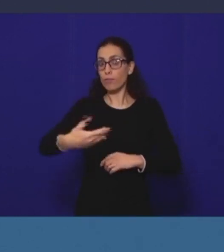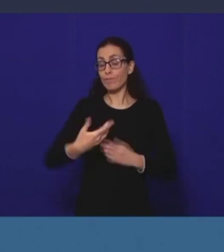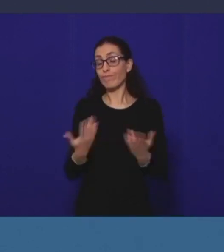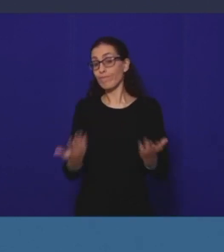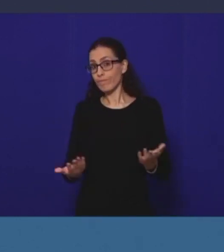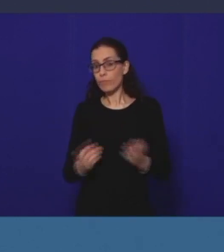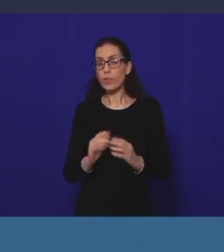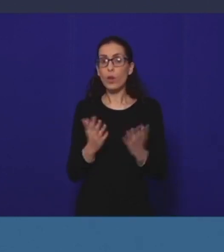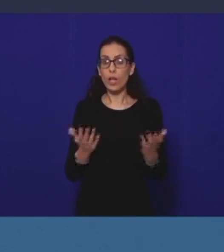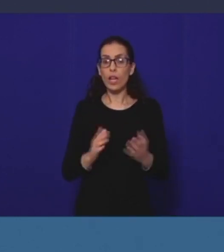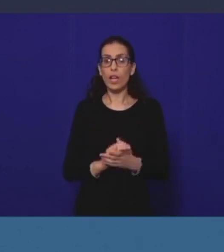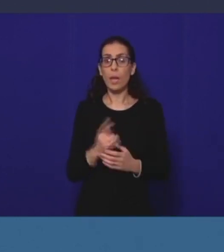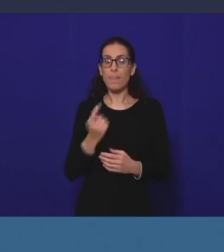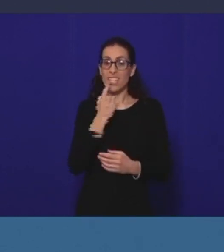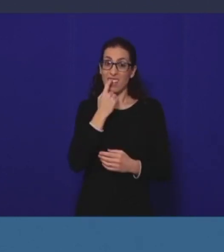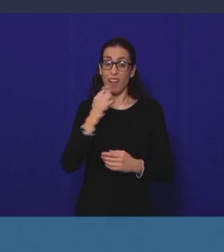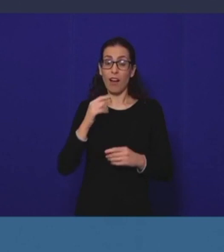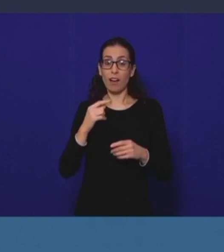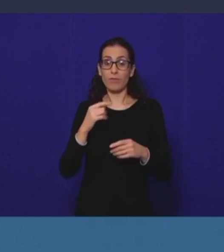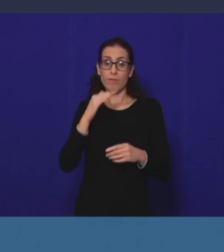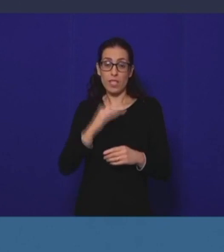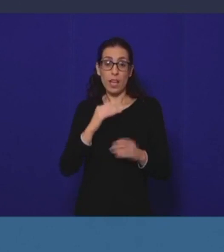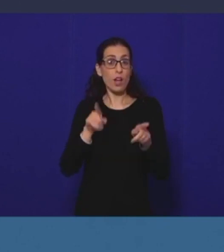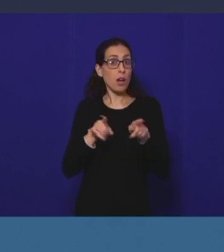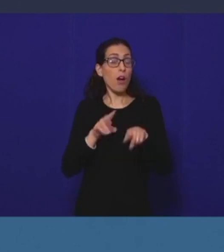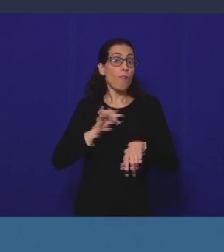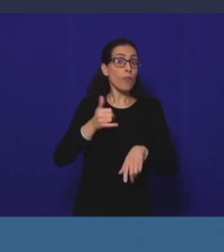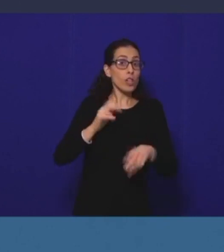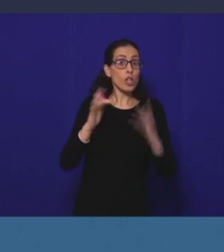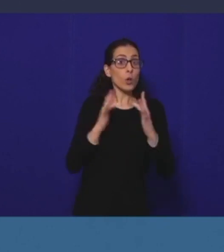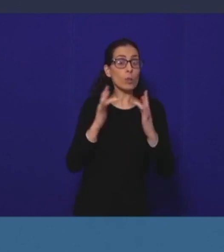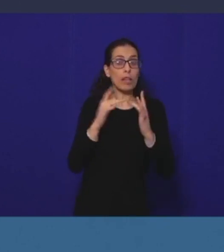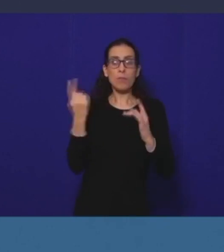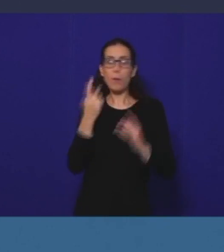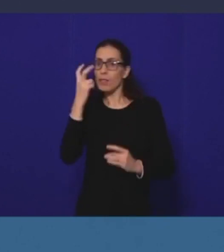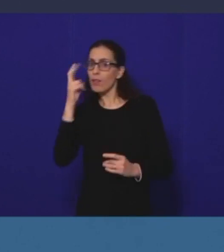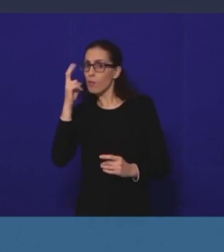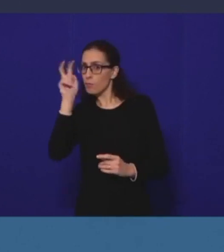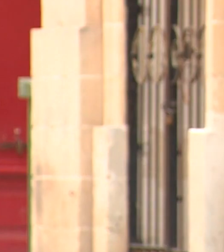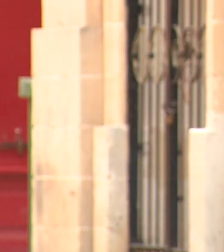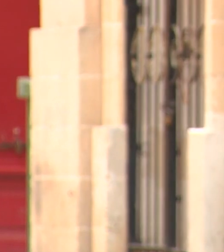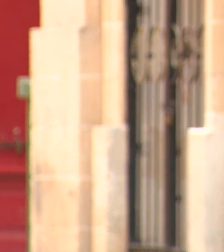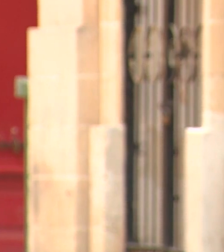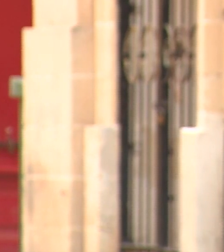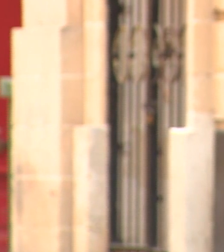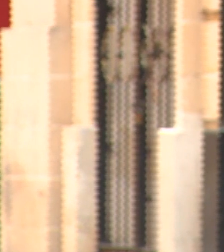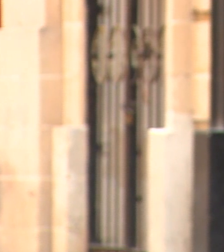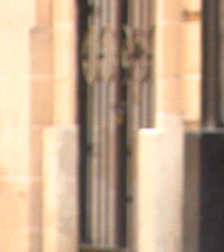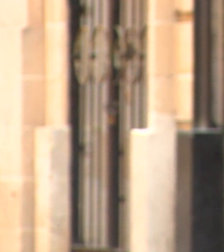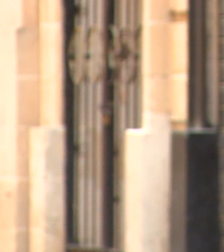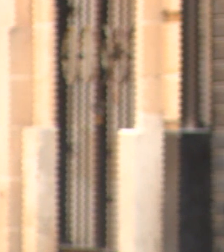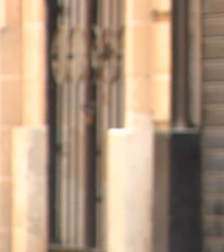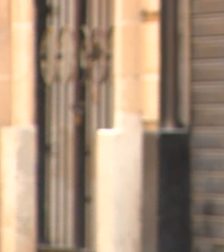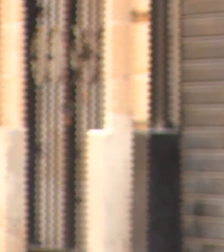da' un nista da' un letajiet Kunu edin f-kuntat ma' nisli u ma vullnera b-lumbatijaddu l-vairus li lom F-lissessuat i